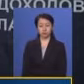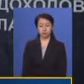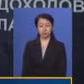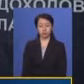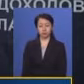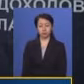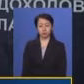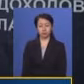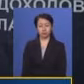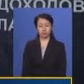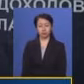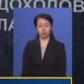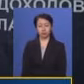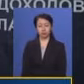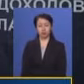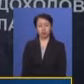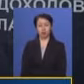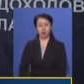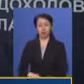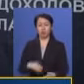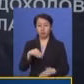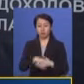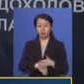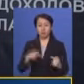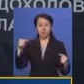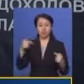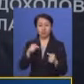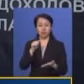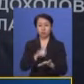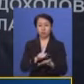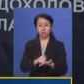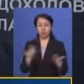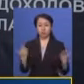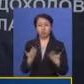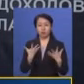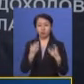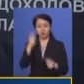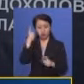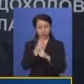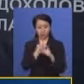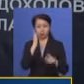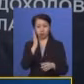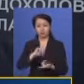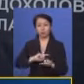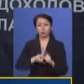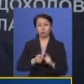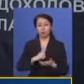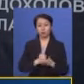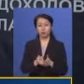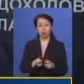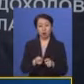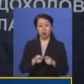В интерфейсе достаточно приложить соответствующие документы. В течение нескольких дней информация будет исправлена регистрирующим